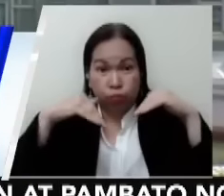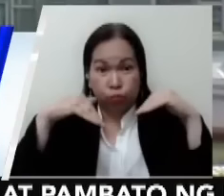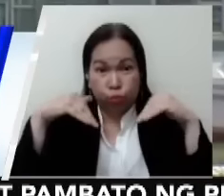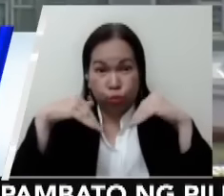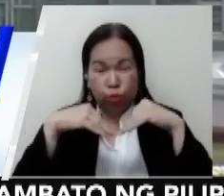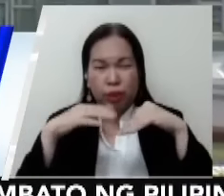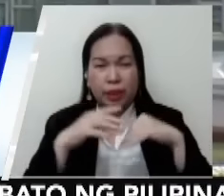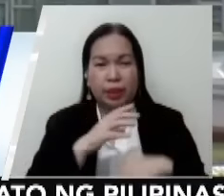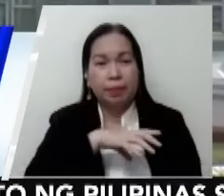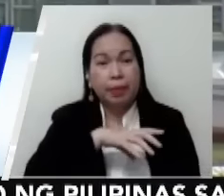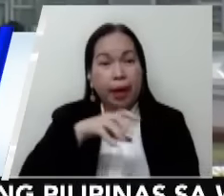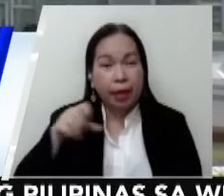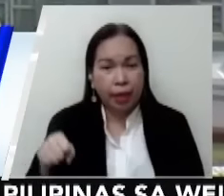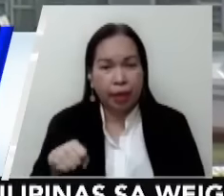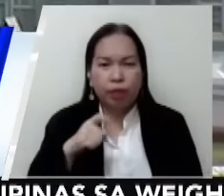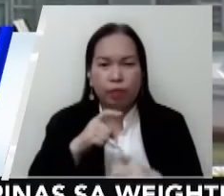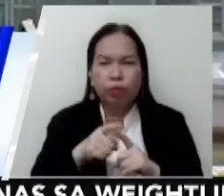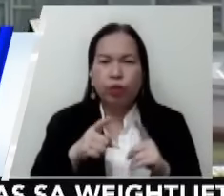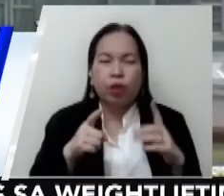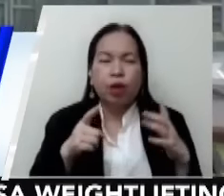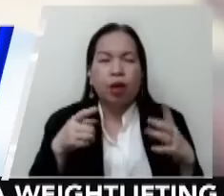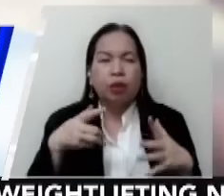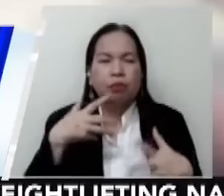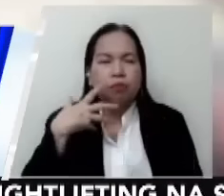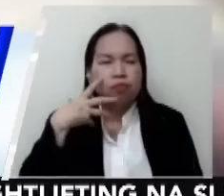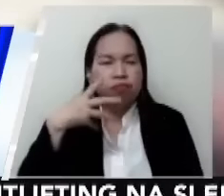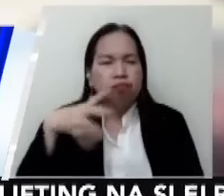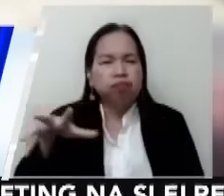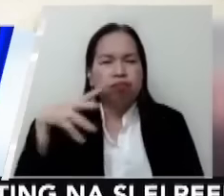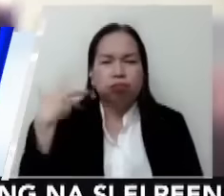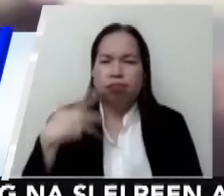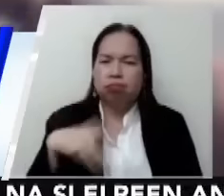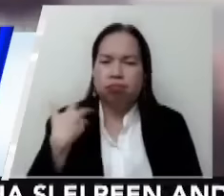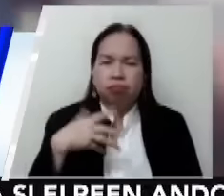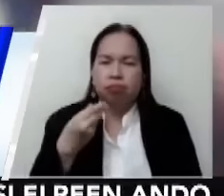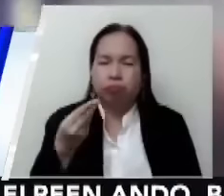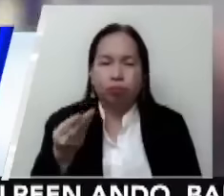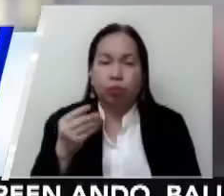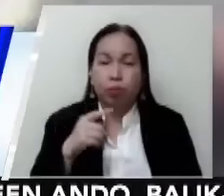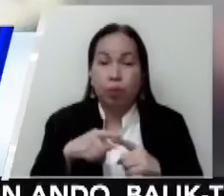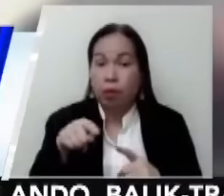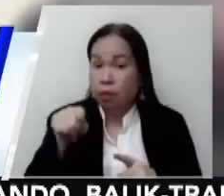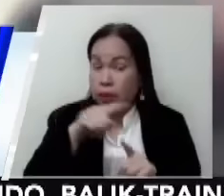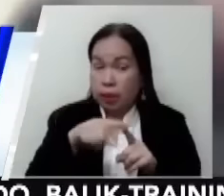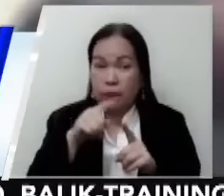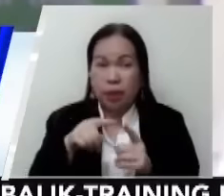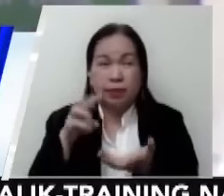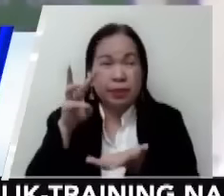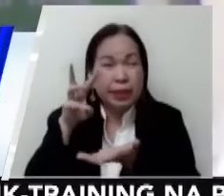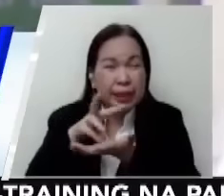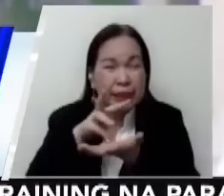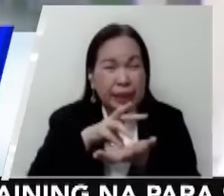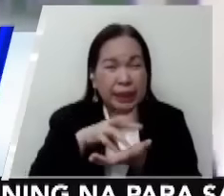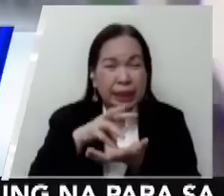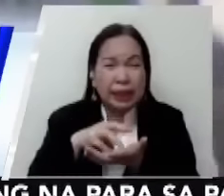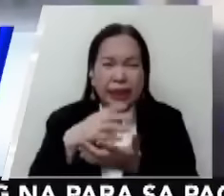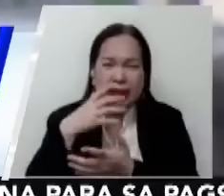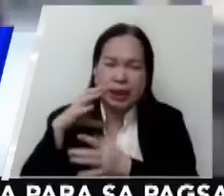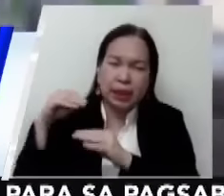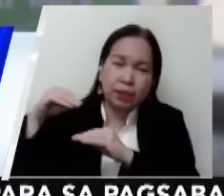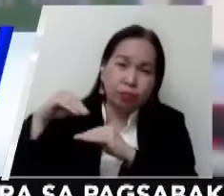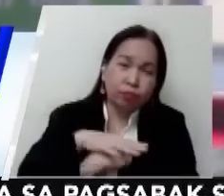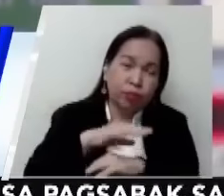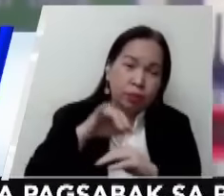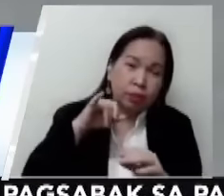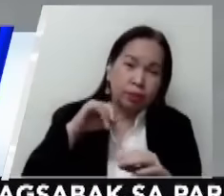mas mahirap umihip ang hangin kaya mainit. Ang urban heat island effect naman sa mga syudad ay ang init ng singaw